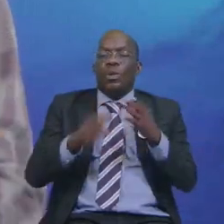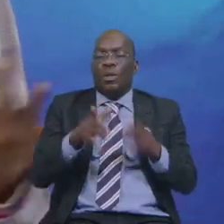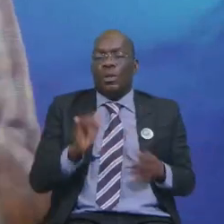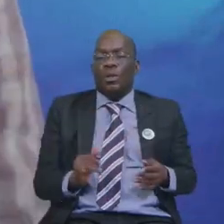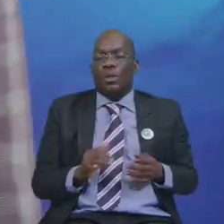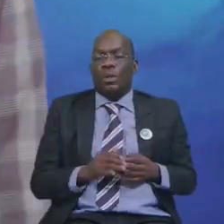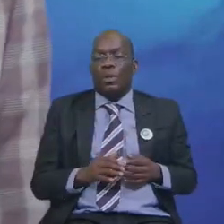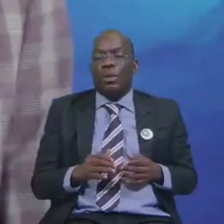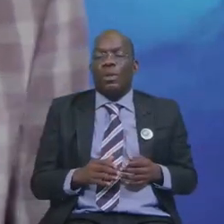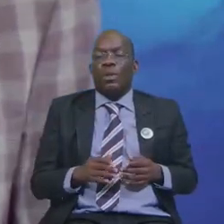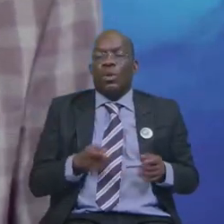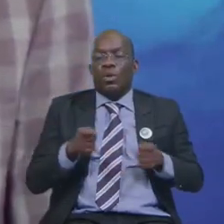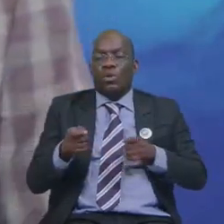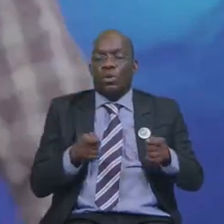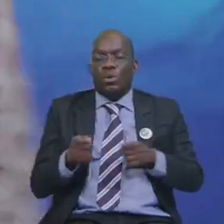notifié